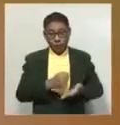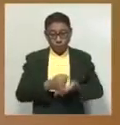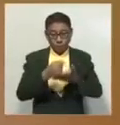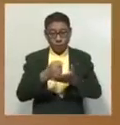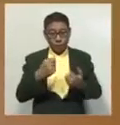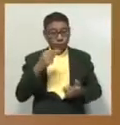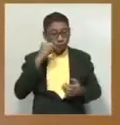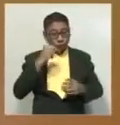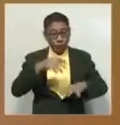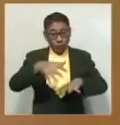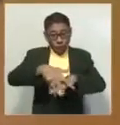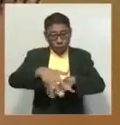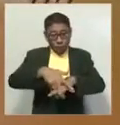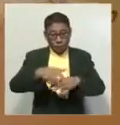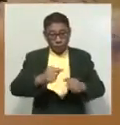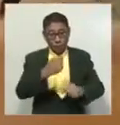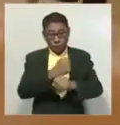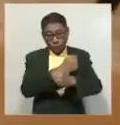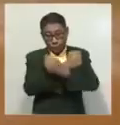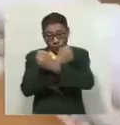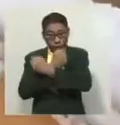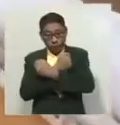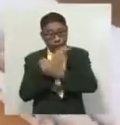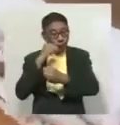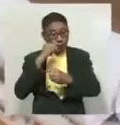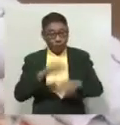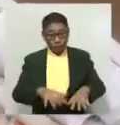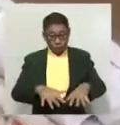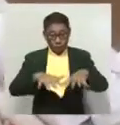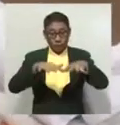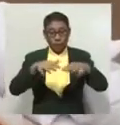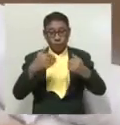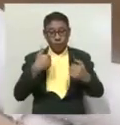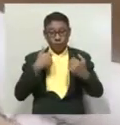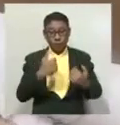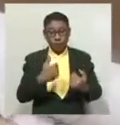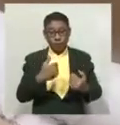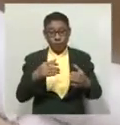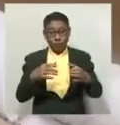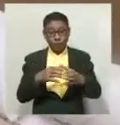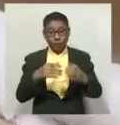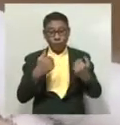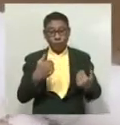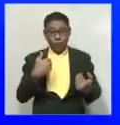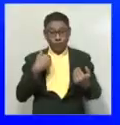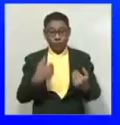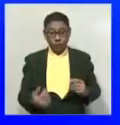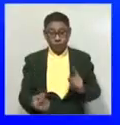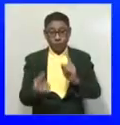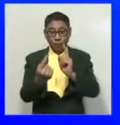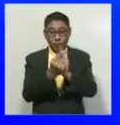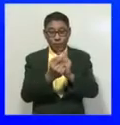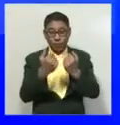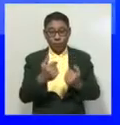ช่วยกันนำกระสอบทรายมาทำแนวกั้นไม่ให้น้ำไหลเข้าไปท่วมด้านชุด